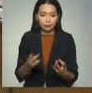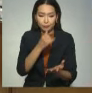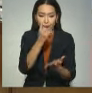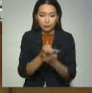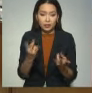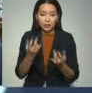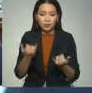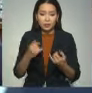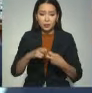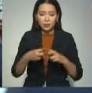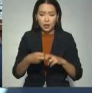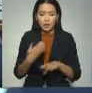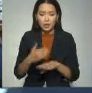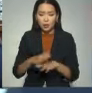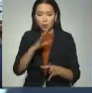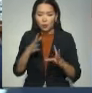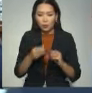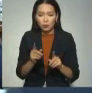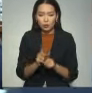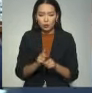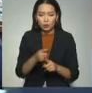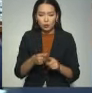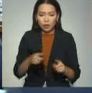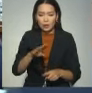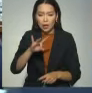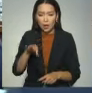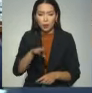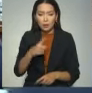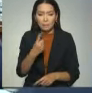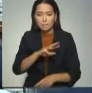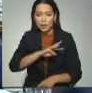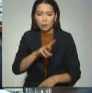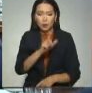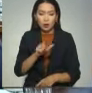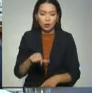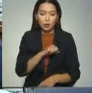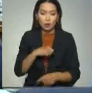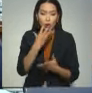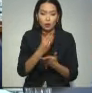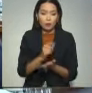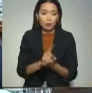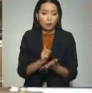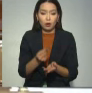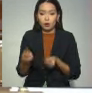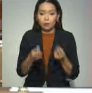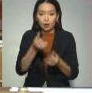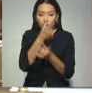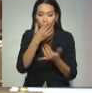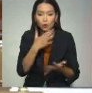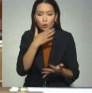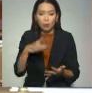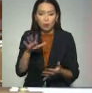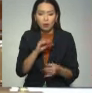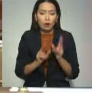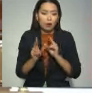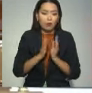Бүгінде проблемалық несиелердің көлемі 500 миллиард теңгеге жетті. 1 миллионнан астам адам өз міндеттемелерін өтей алмай отыр. Олардың көбі